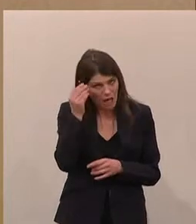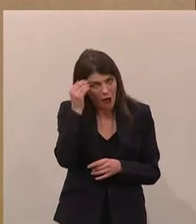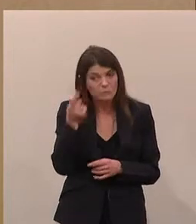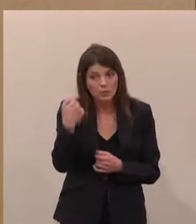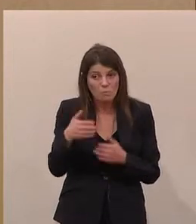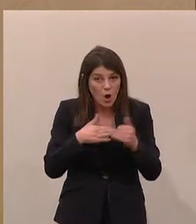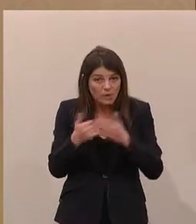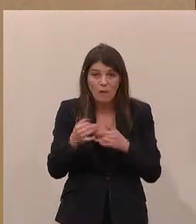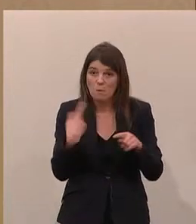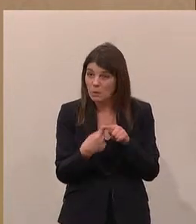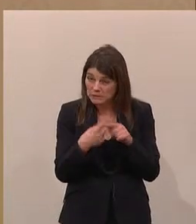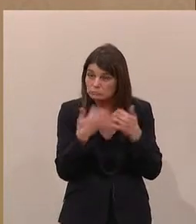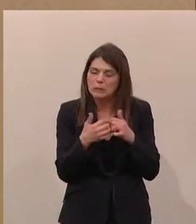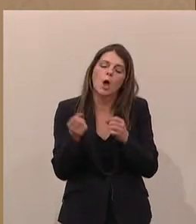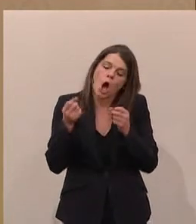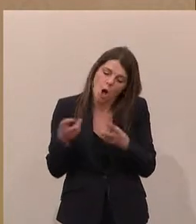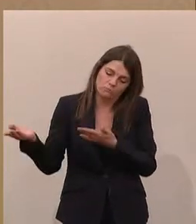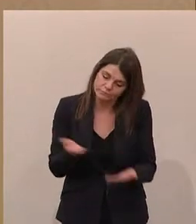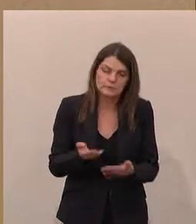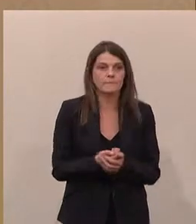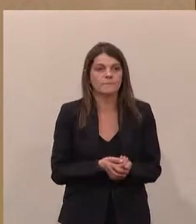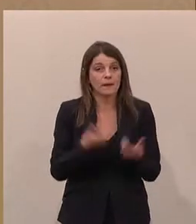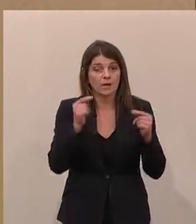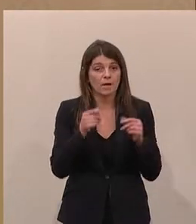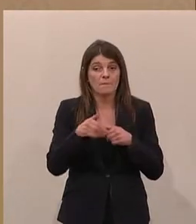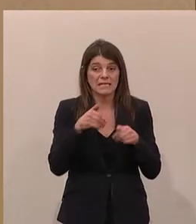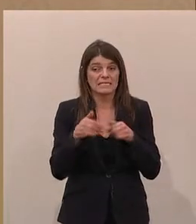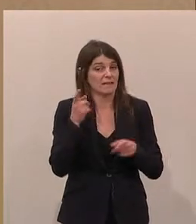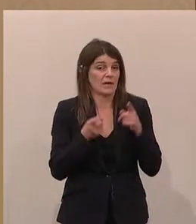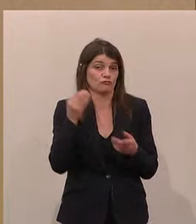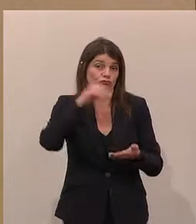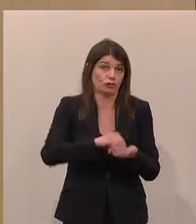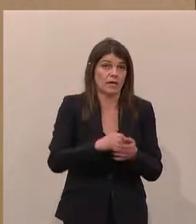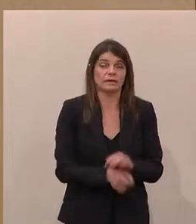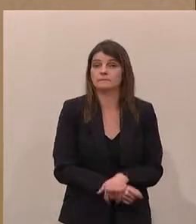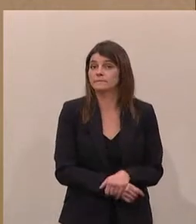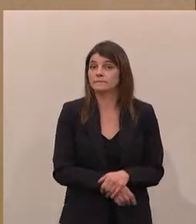neutralen oder gar positiven Berichterstattung. Das heißt, in einer Ministerweisung steht drin,